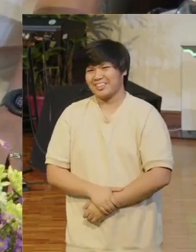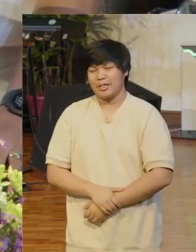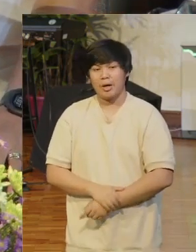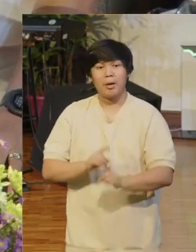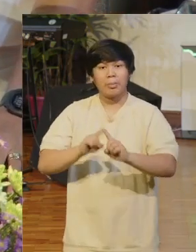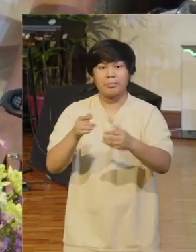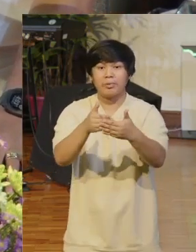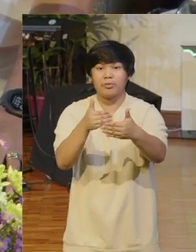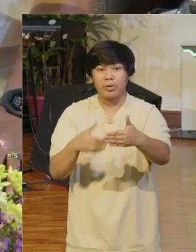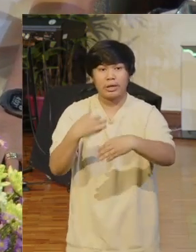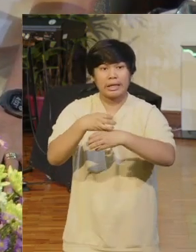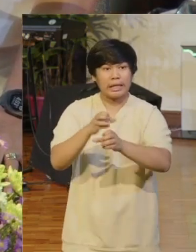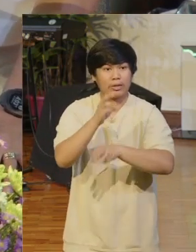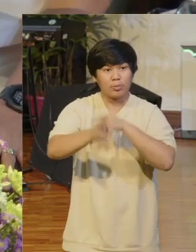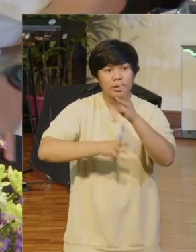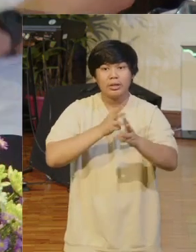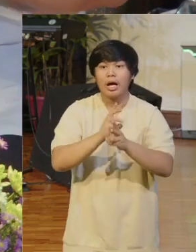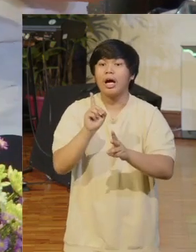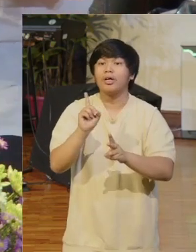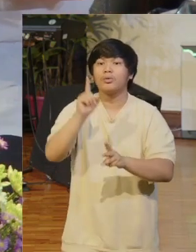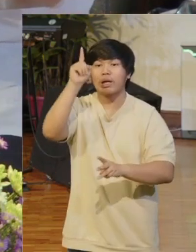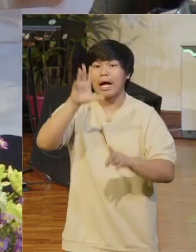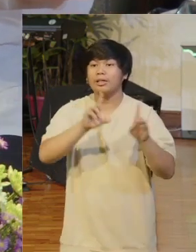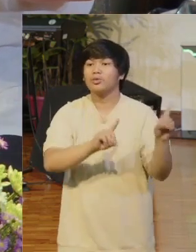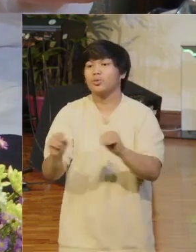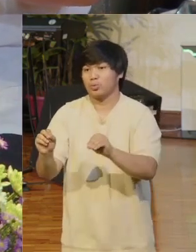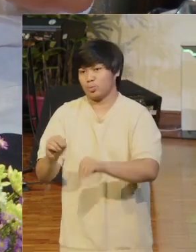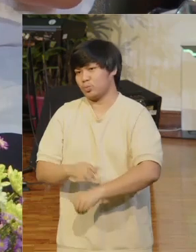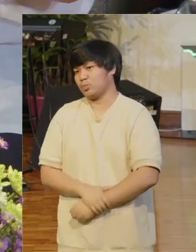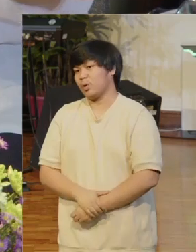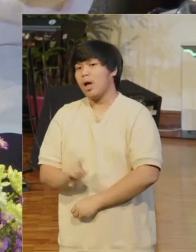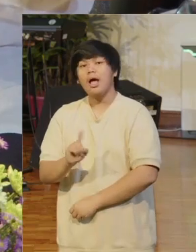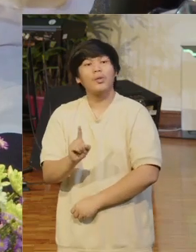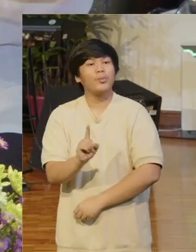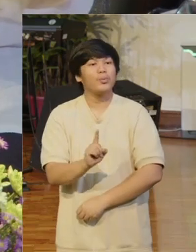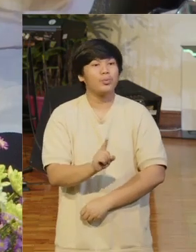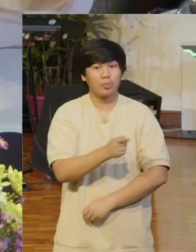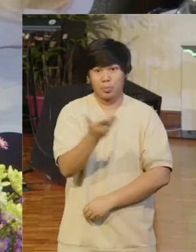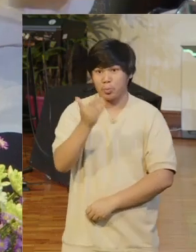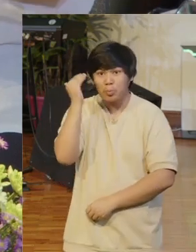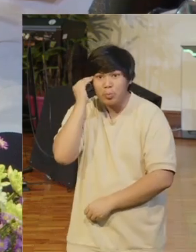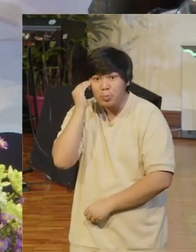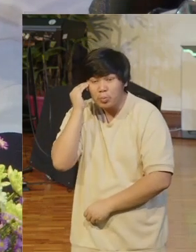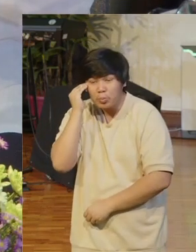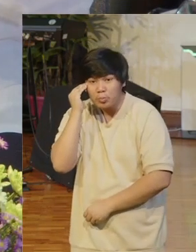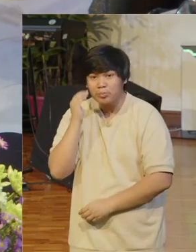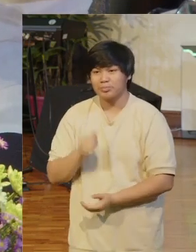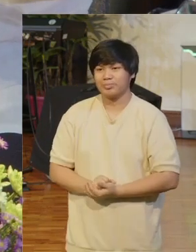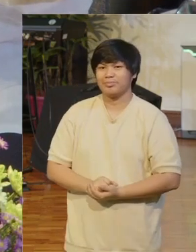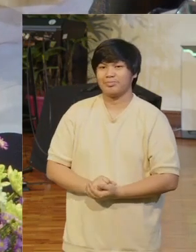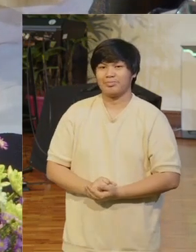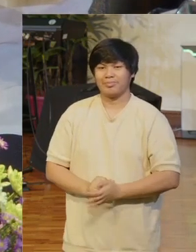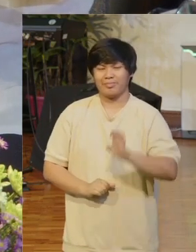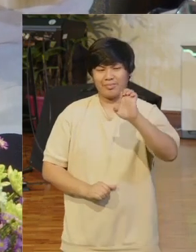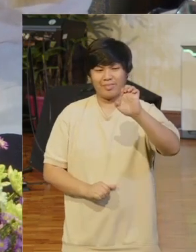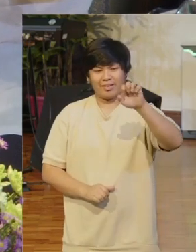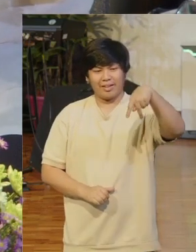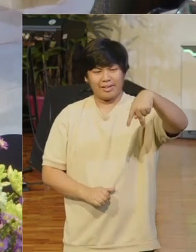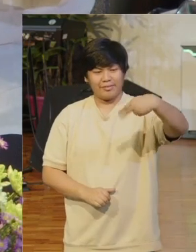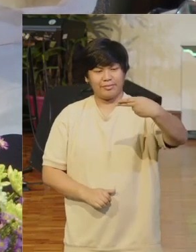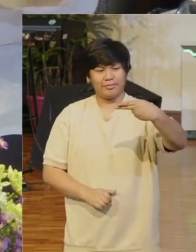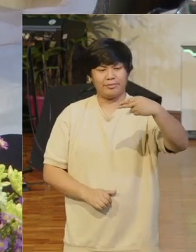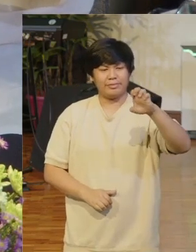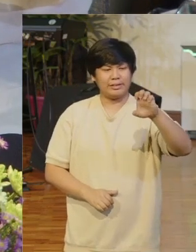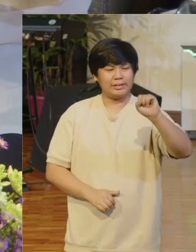niya? Ephesians chapter 1, verses 4 to 5. Baka gusto niyong tingnan, kasi baka naman ang kino-quote